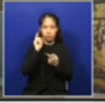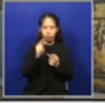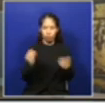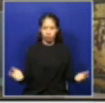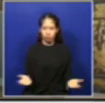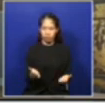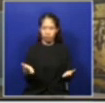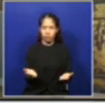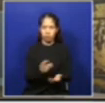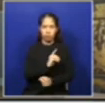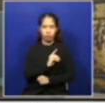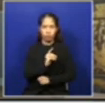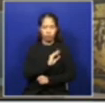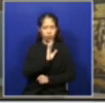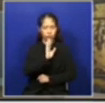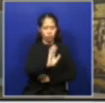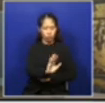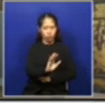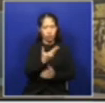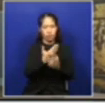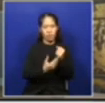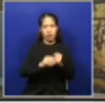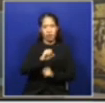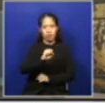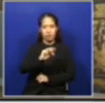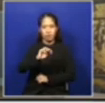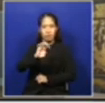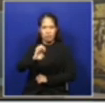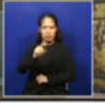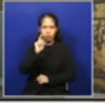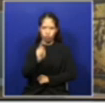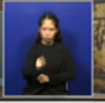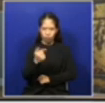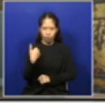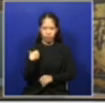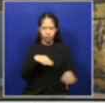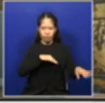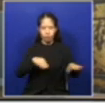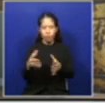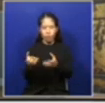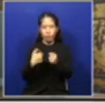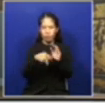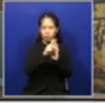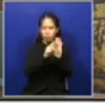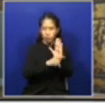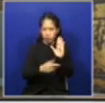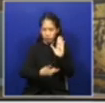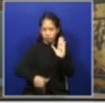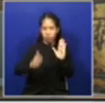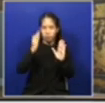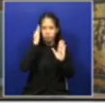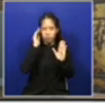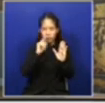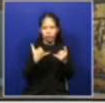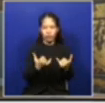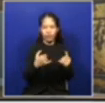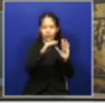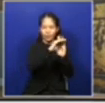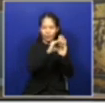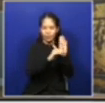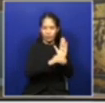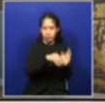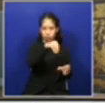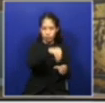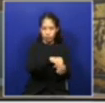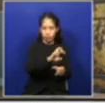ารกิจองค์กรสภา SME ให้ถูกต้องรองรับตามกฎหมายทราบว่าในขณะนี้อยู่ในขั้นตอนในการบรรจุในระเบียบวา